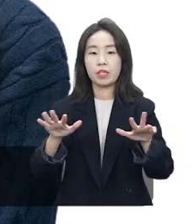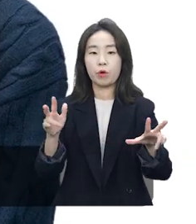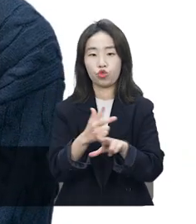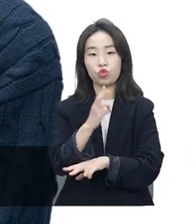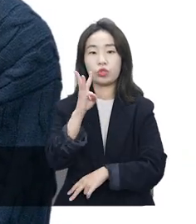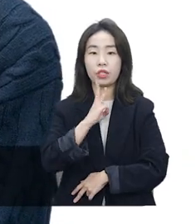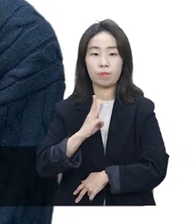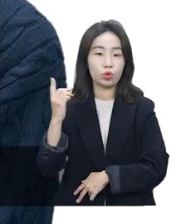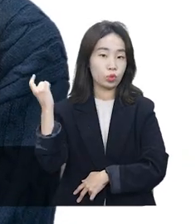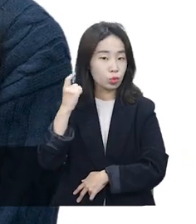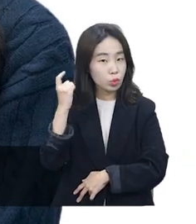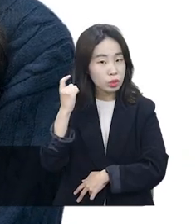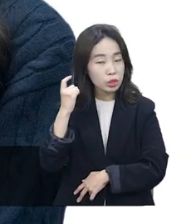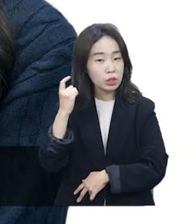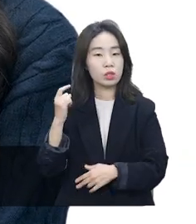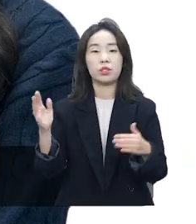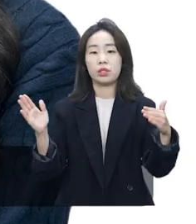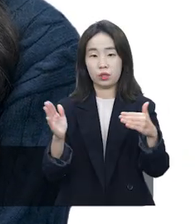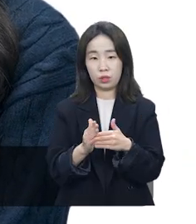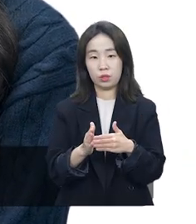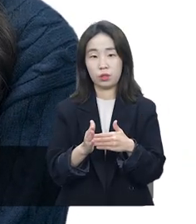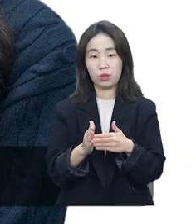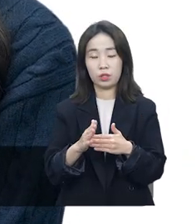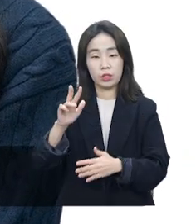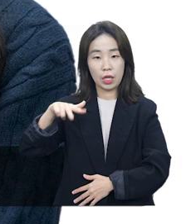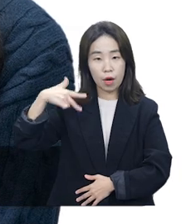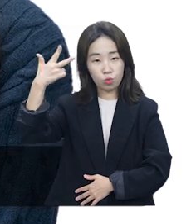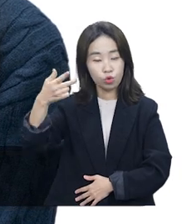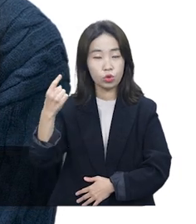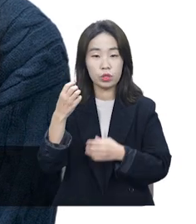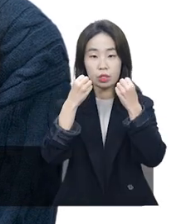안양 준비한 소식은 여기까지고요. 저는 다음 주에